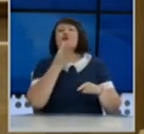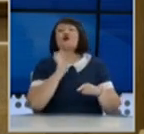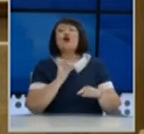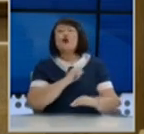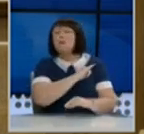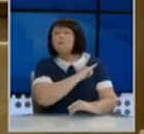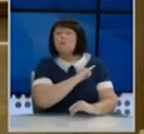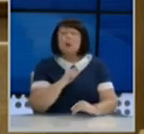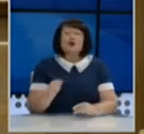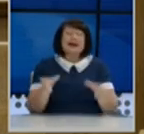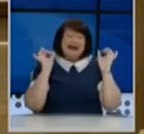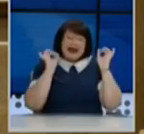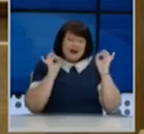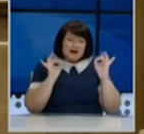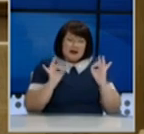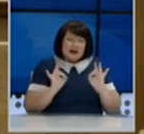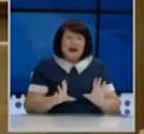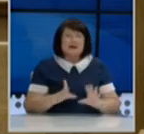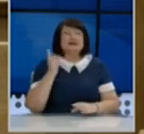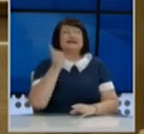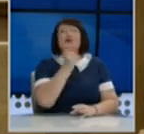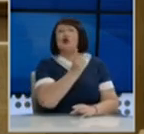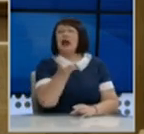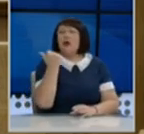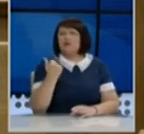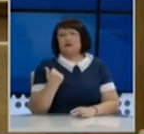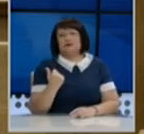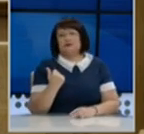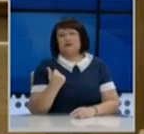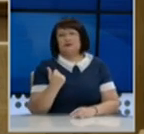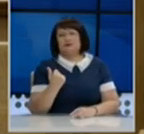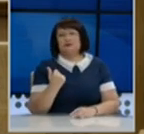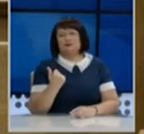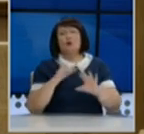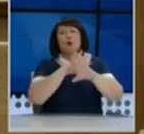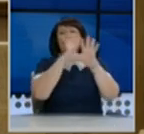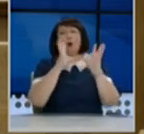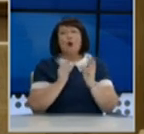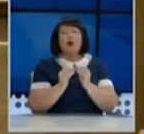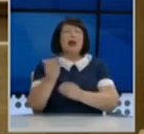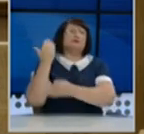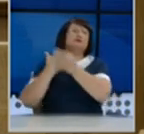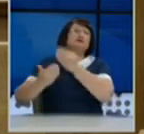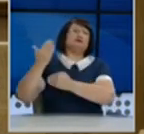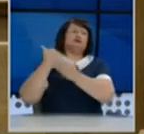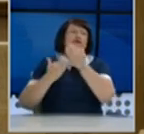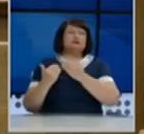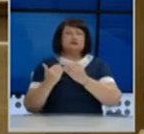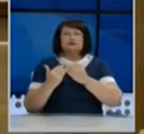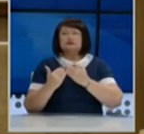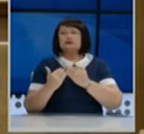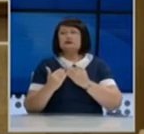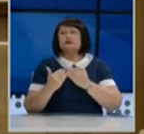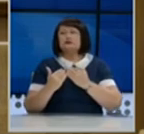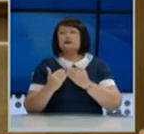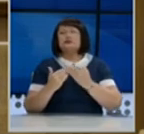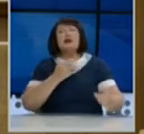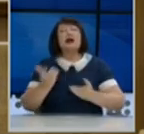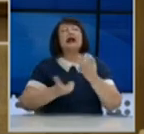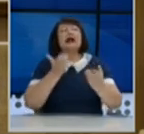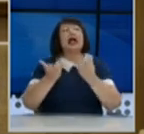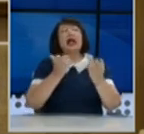ποτέ δεν τιμωρήθηκε για όλες τις προηγούμενες φορές που κάει και